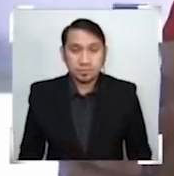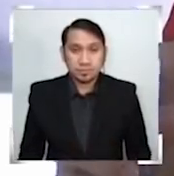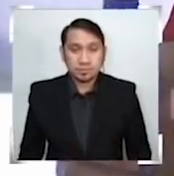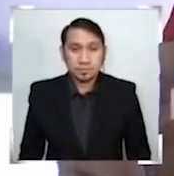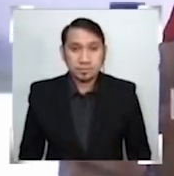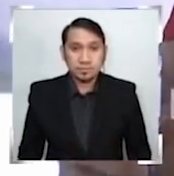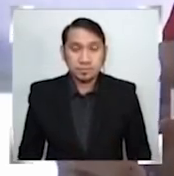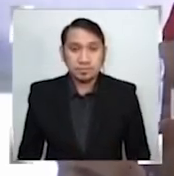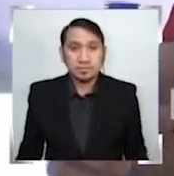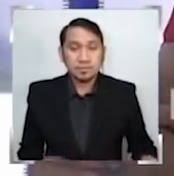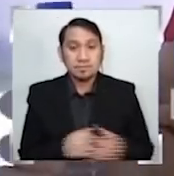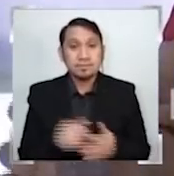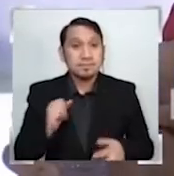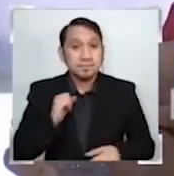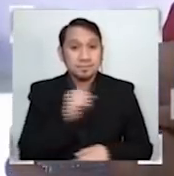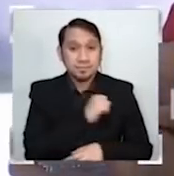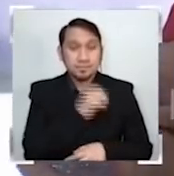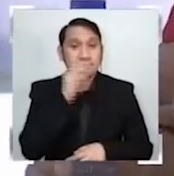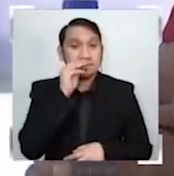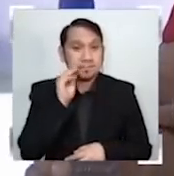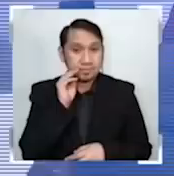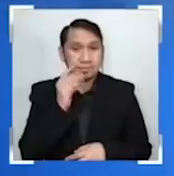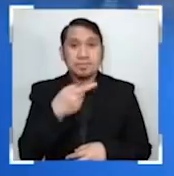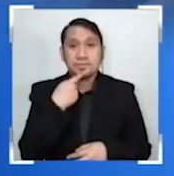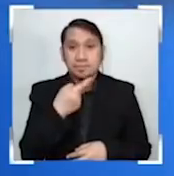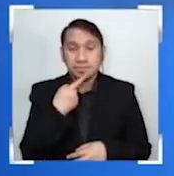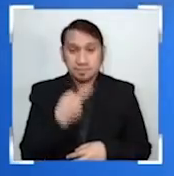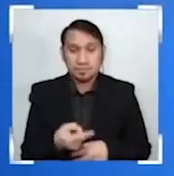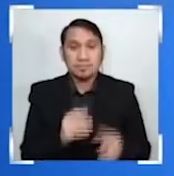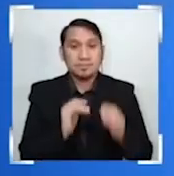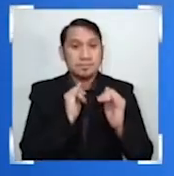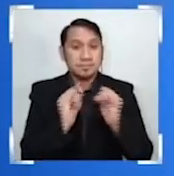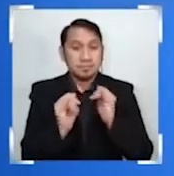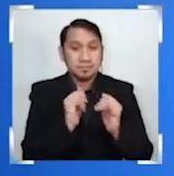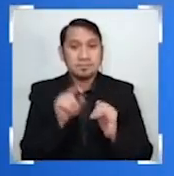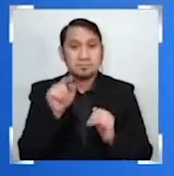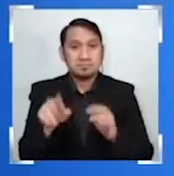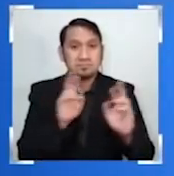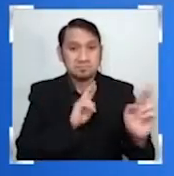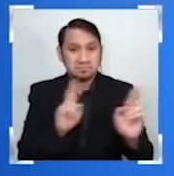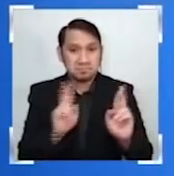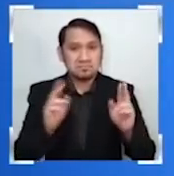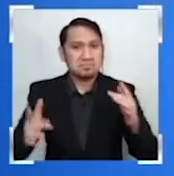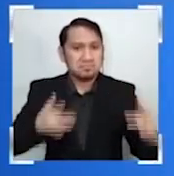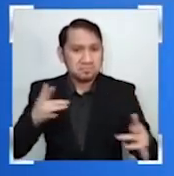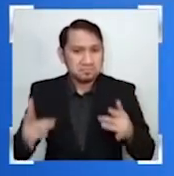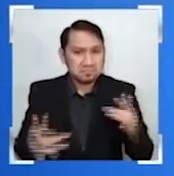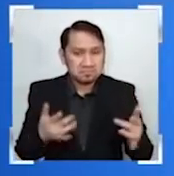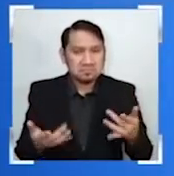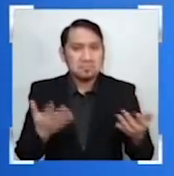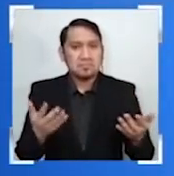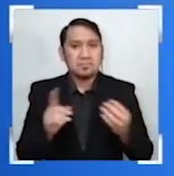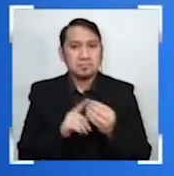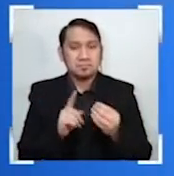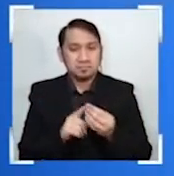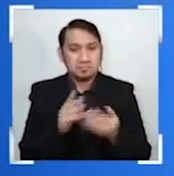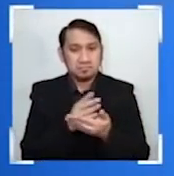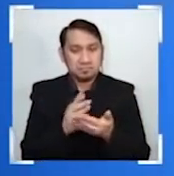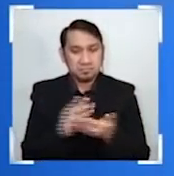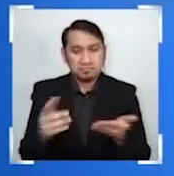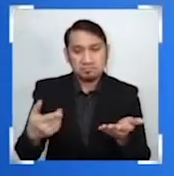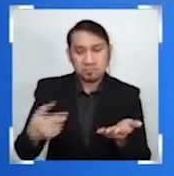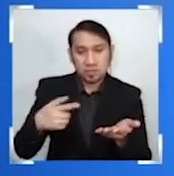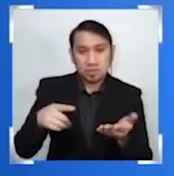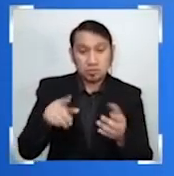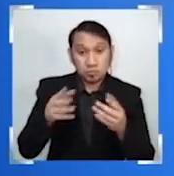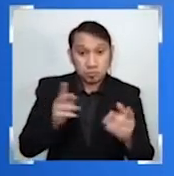Si Senator Manny Pacquiao sinabi sa isang pahayag na handa at excited na raw siyang makibahagi sa presidential debates.